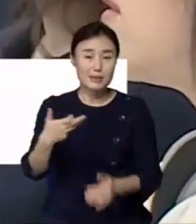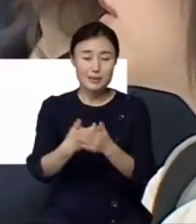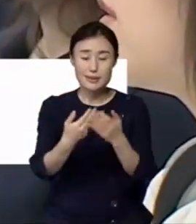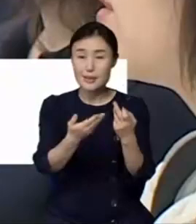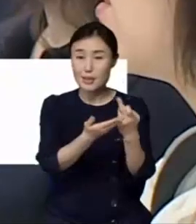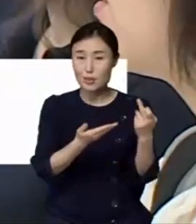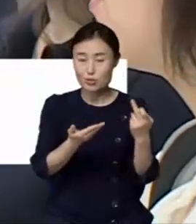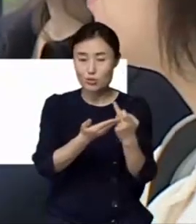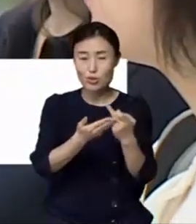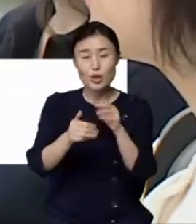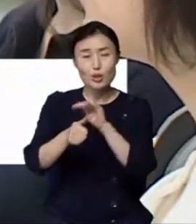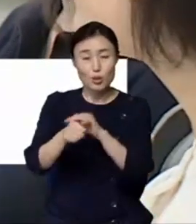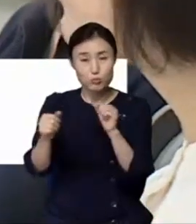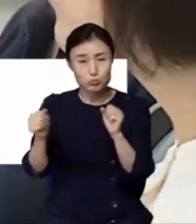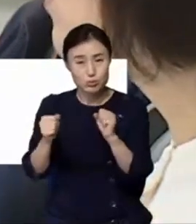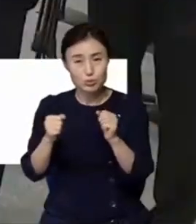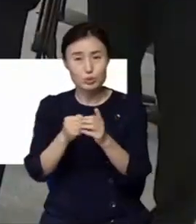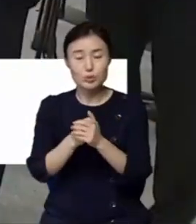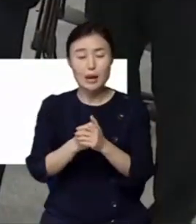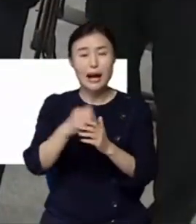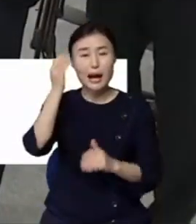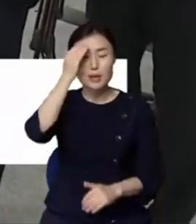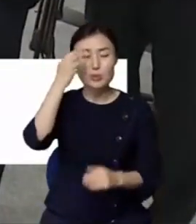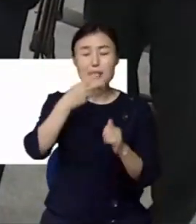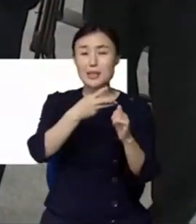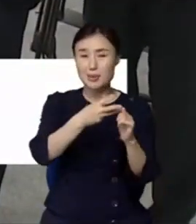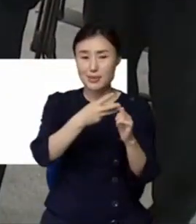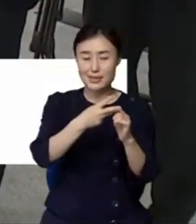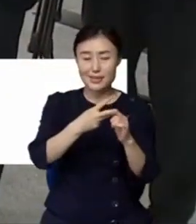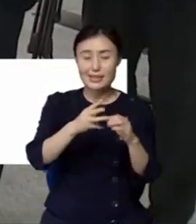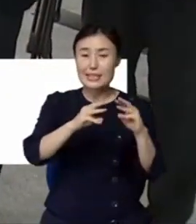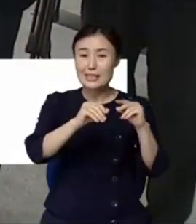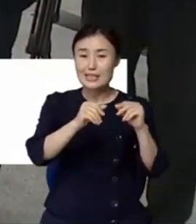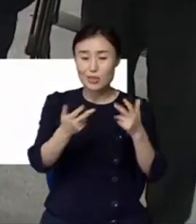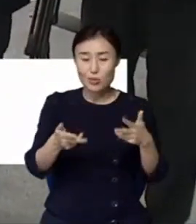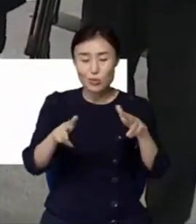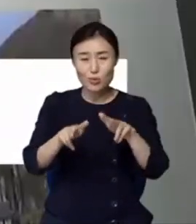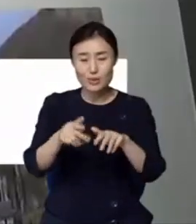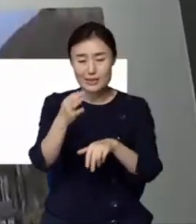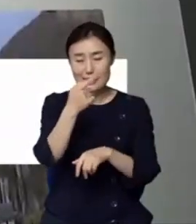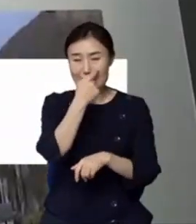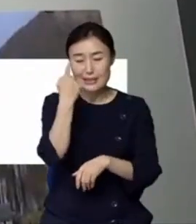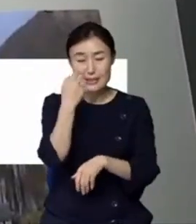제주도와 경북 청송에 이어 국내에선 세 번째로 세계지질공원 인증을 받은